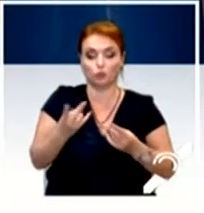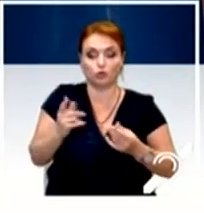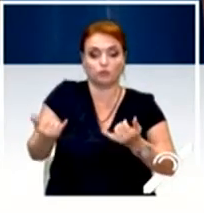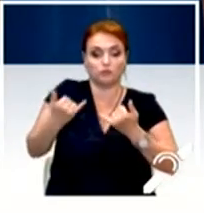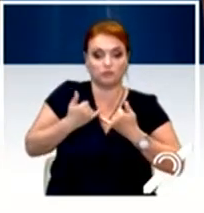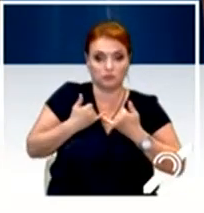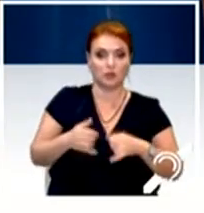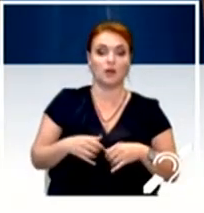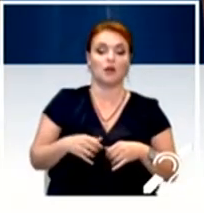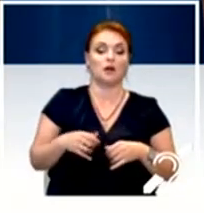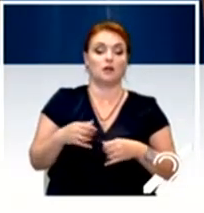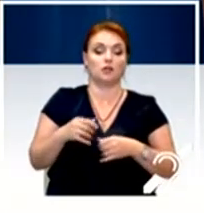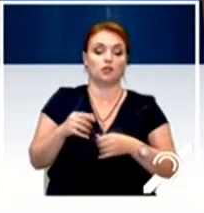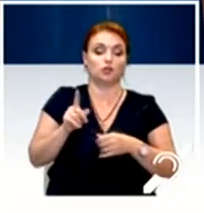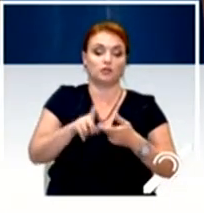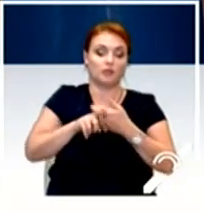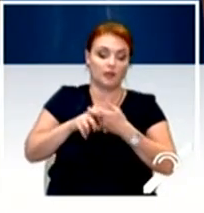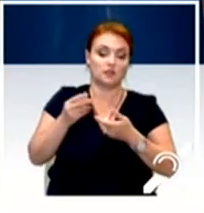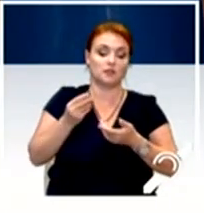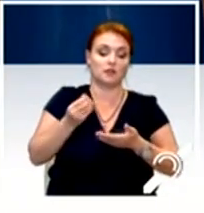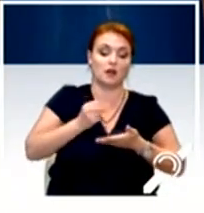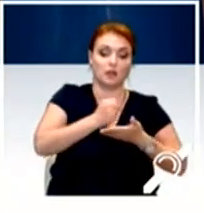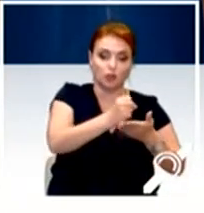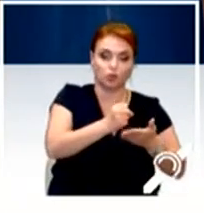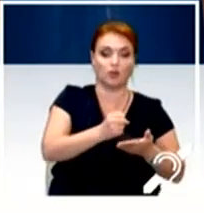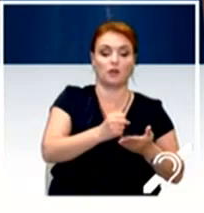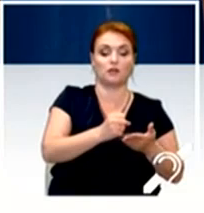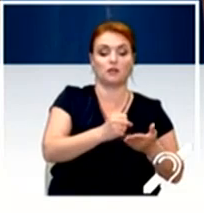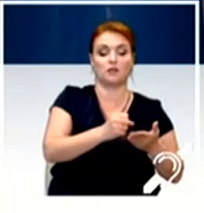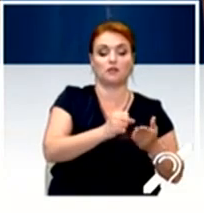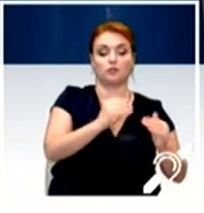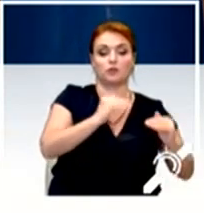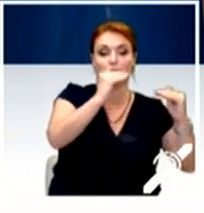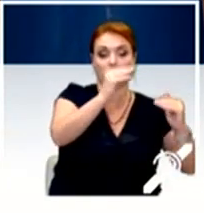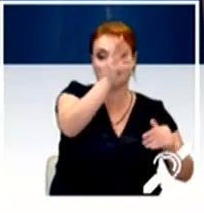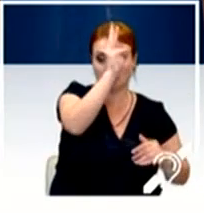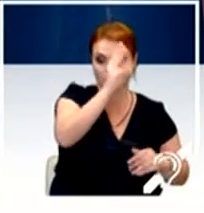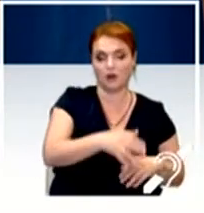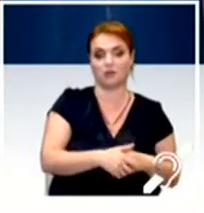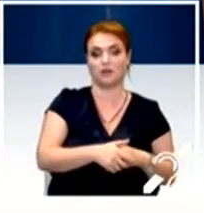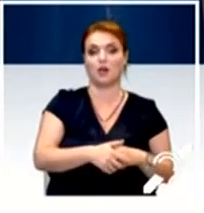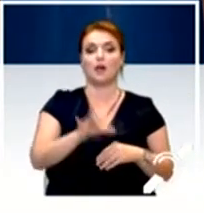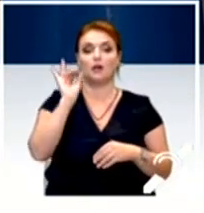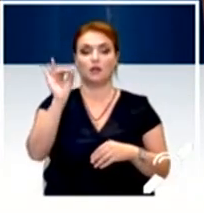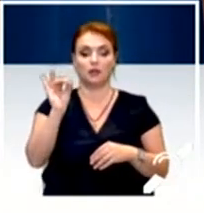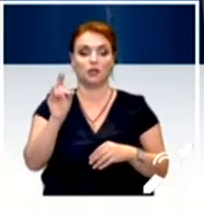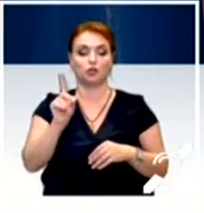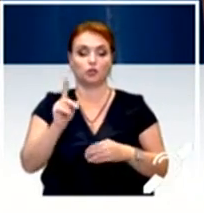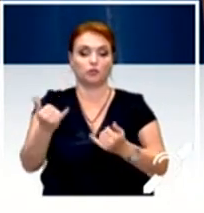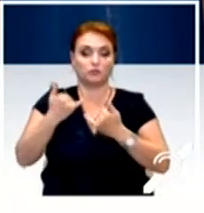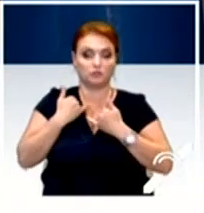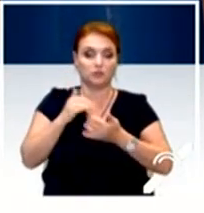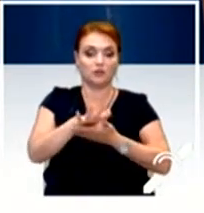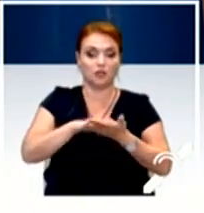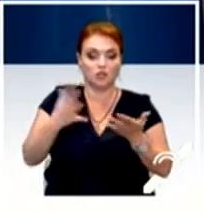acoperirea cheltuielilor bugetare legate de salarii, pensii și așa mai departe, pentru suportul în continuare a